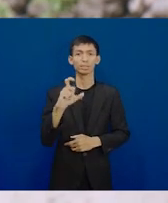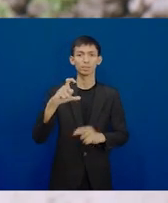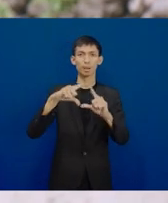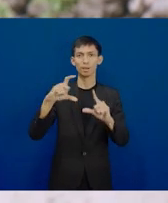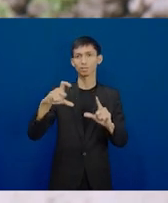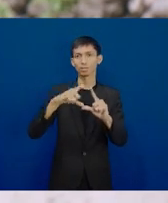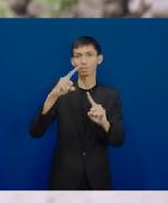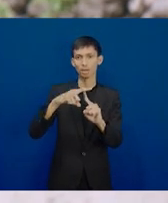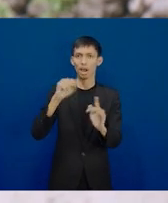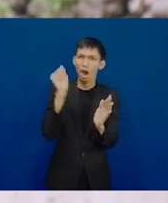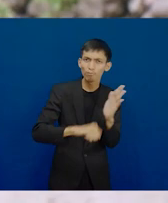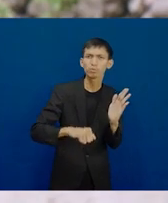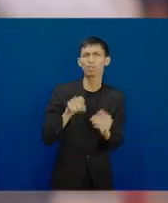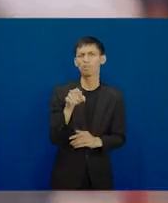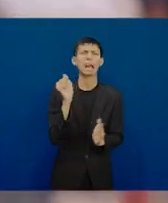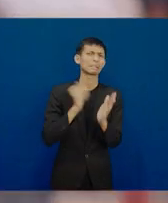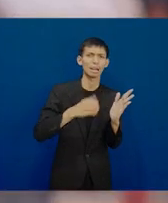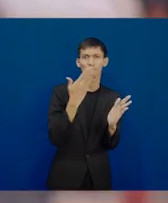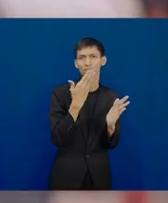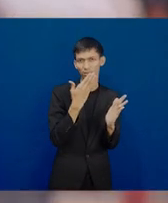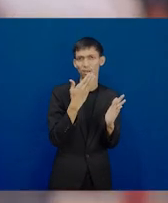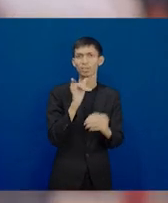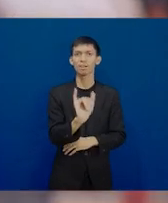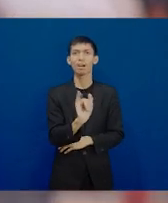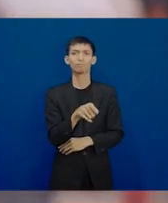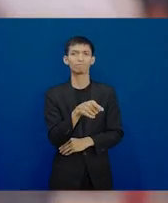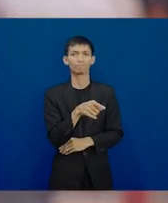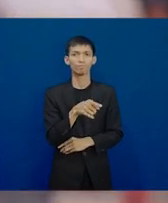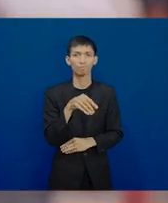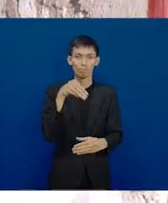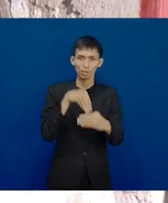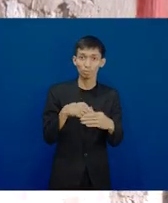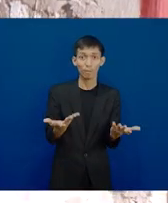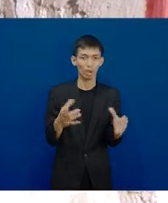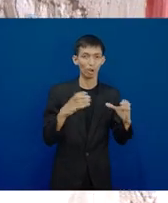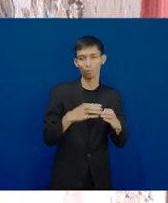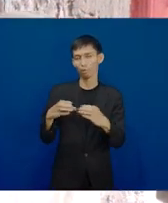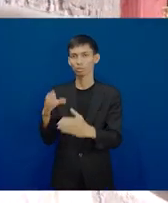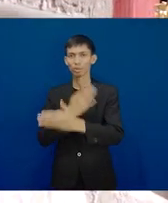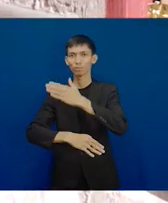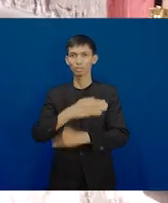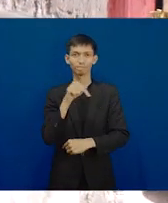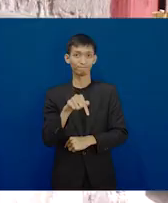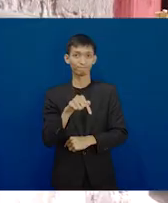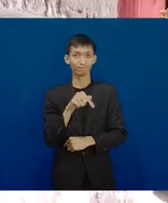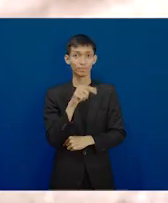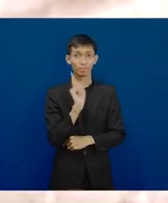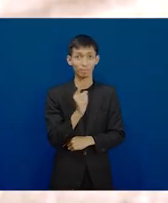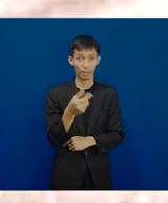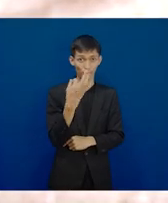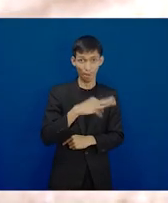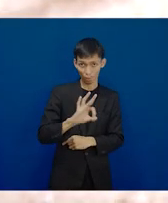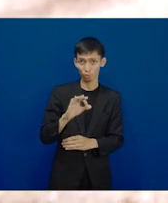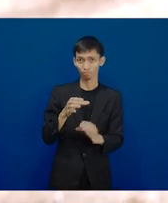cacat itu rasanya kasar untuk teman-teman di fabel yang yang ada dalam kategori itu nah ketika